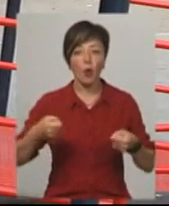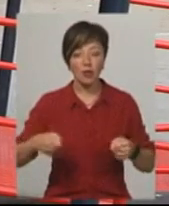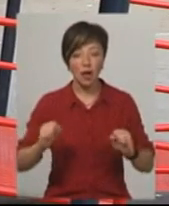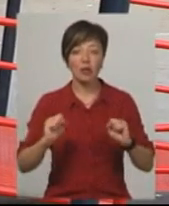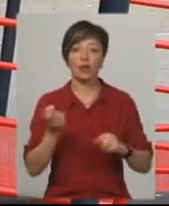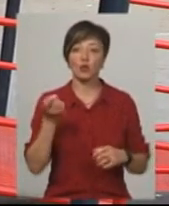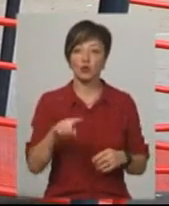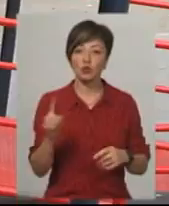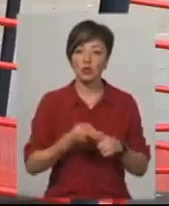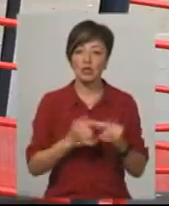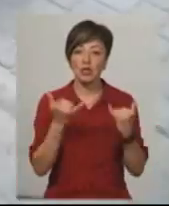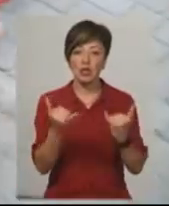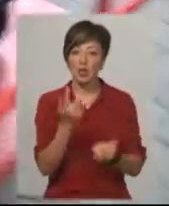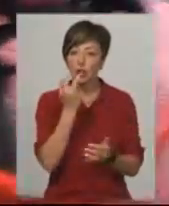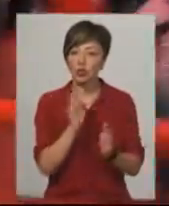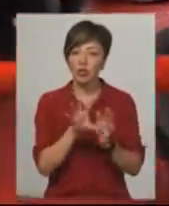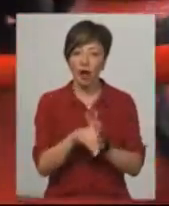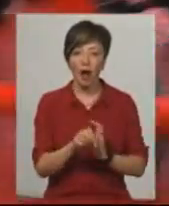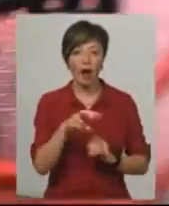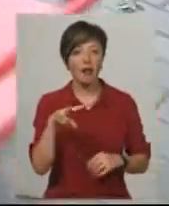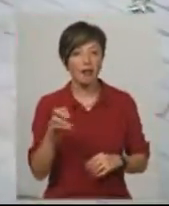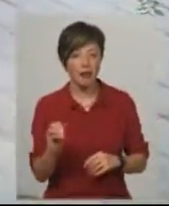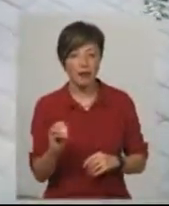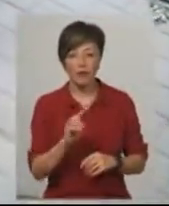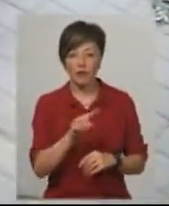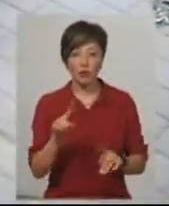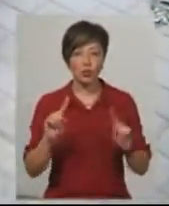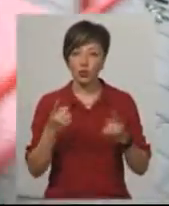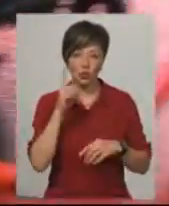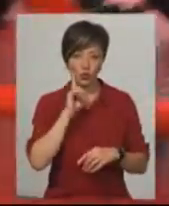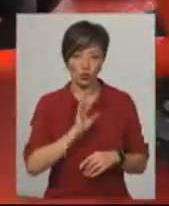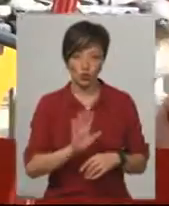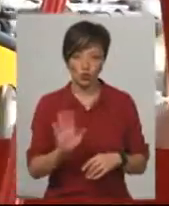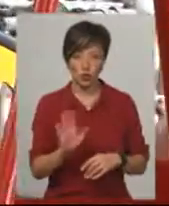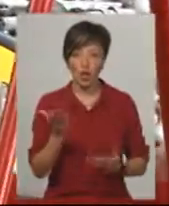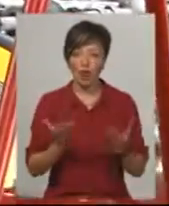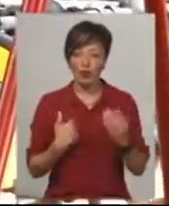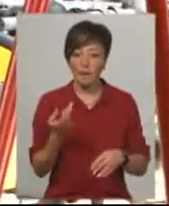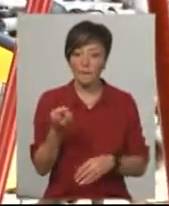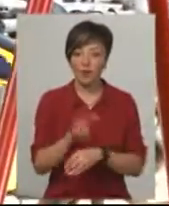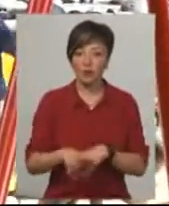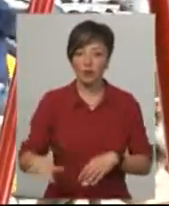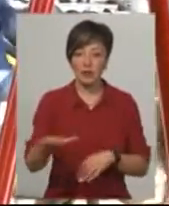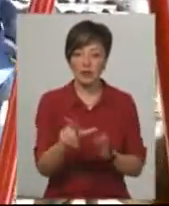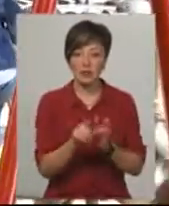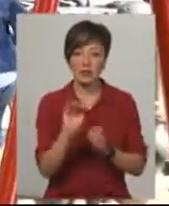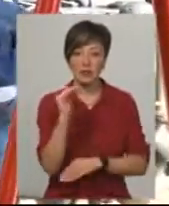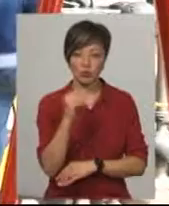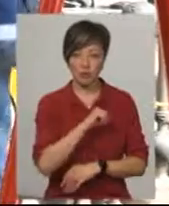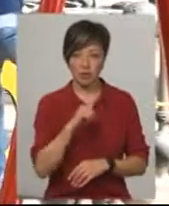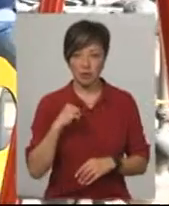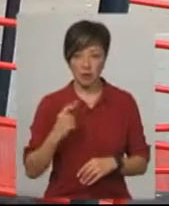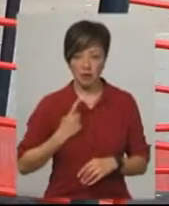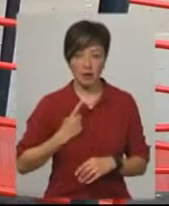тому що це для них соціалізація, але вони не дуже зручні. І якщо я прийду на майданчик з дитиною сама, мені